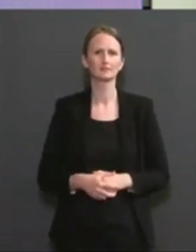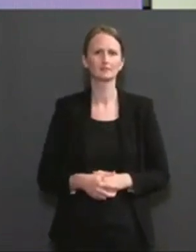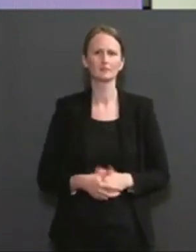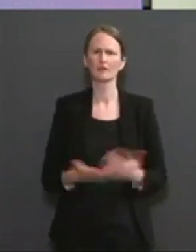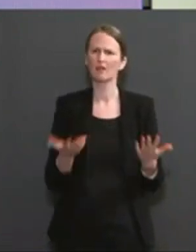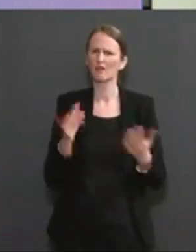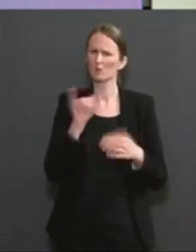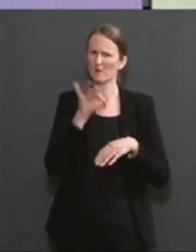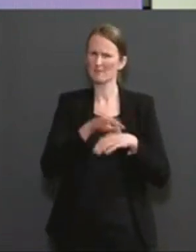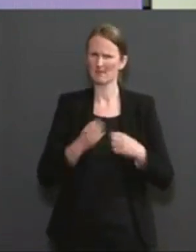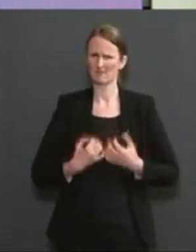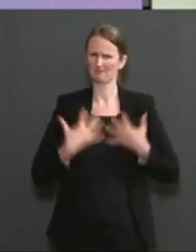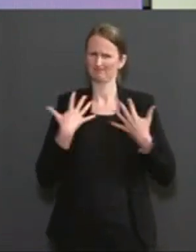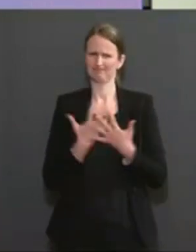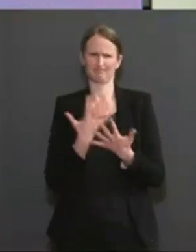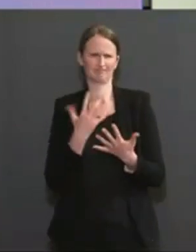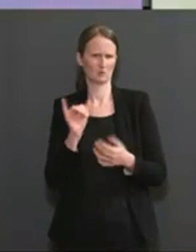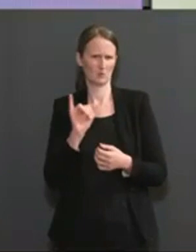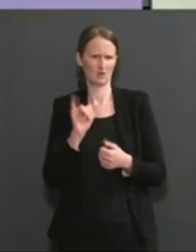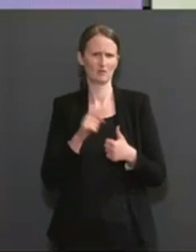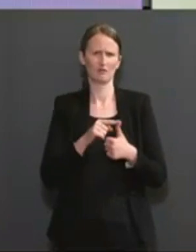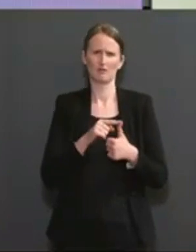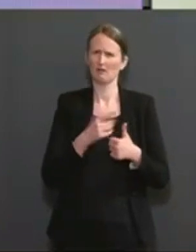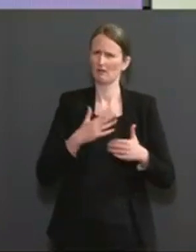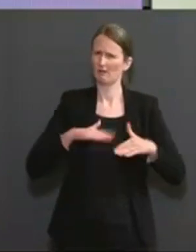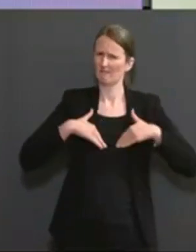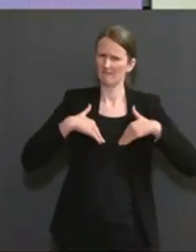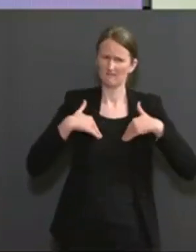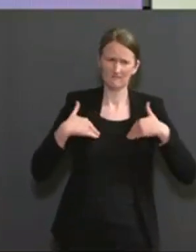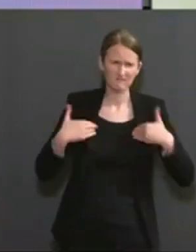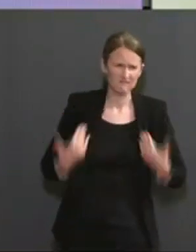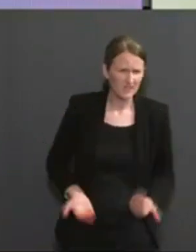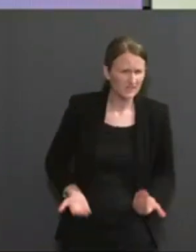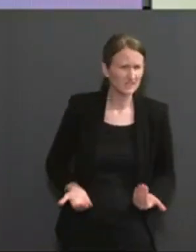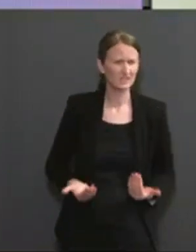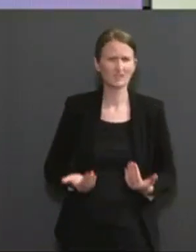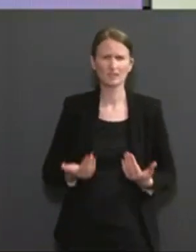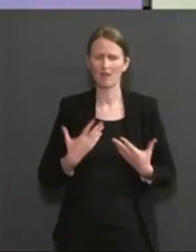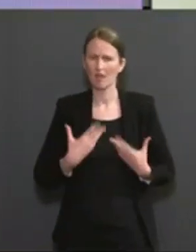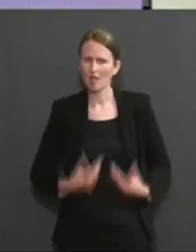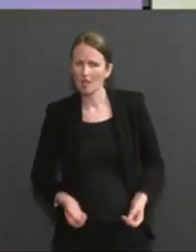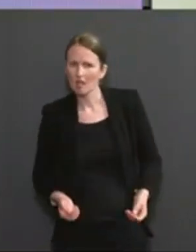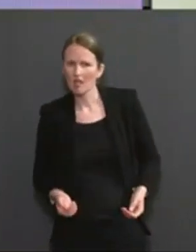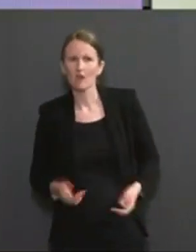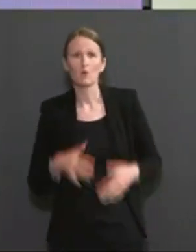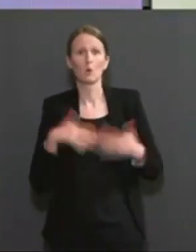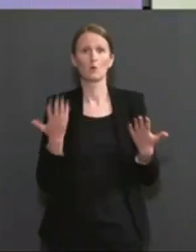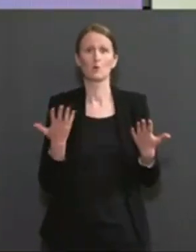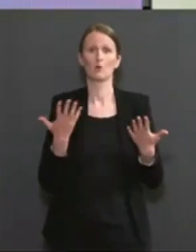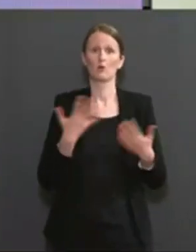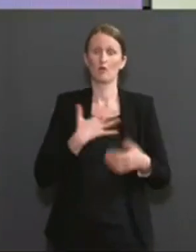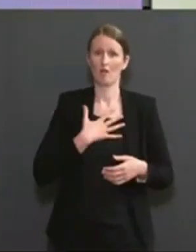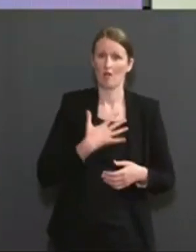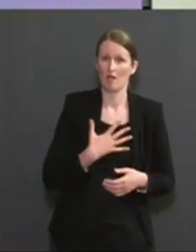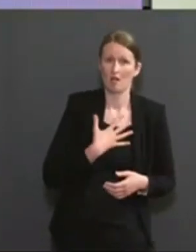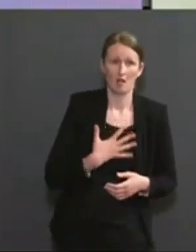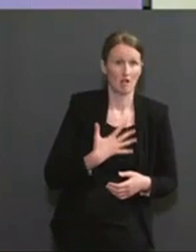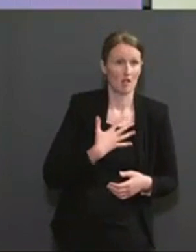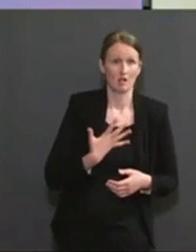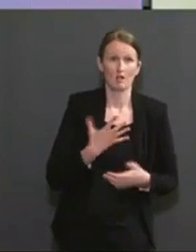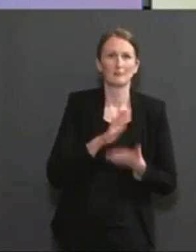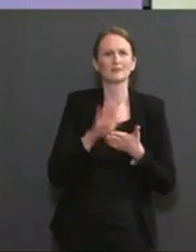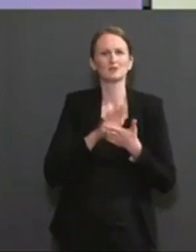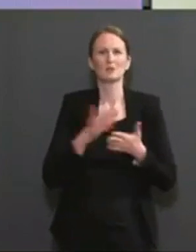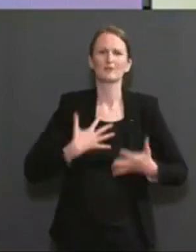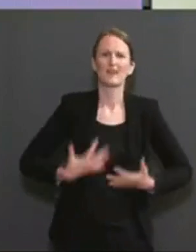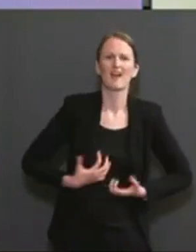d'une fatigue générale. Il s'agit éventuellement d'un essoufflement, par exemple, comme on le disait, en faisant un effort, en montant